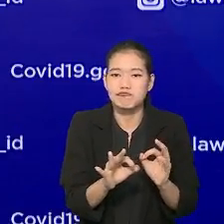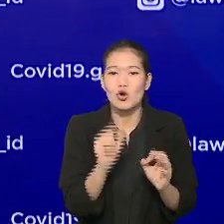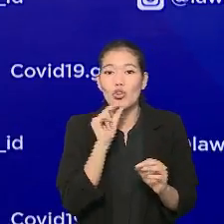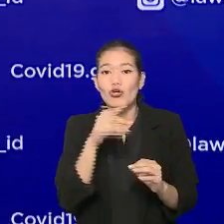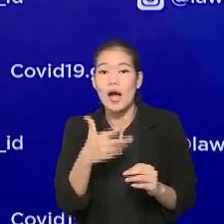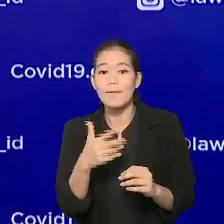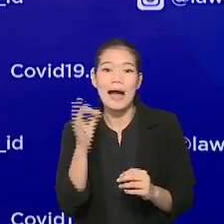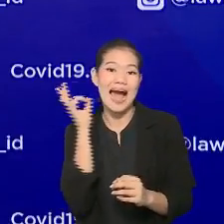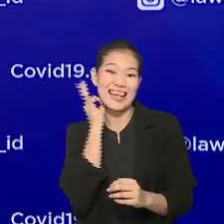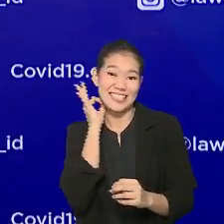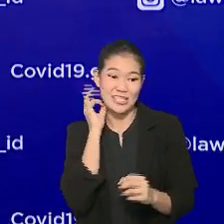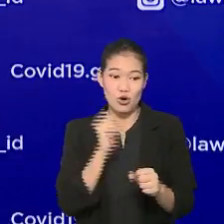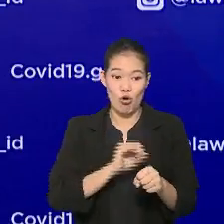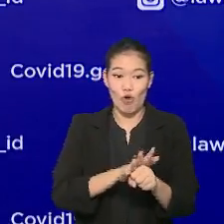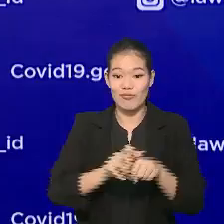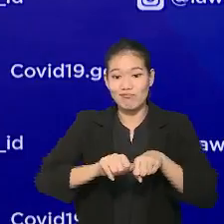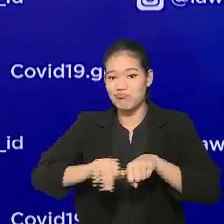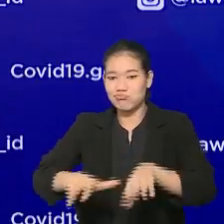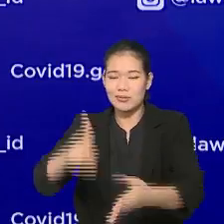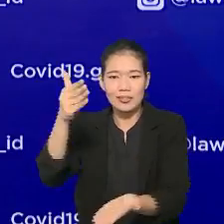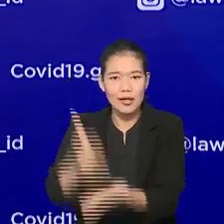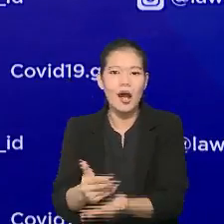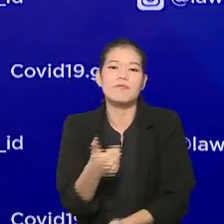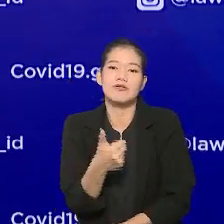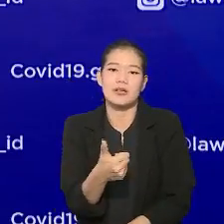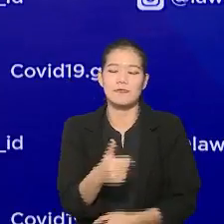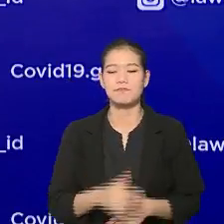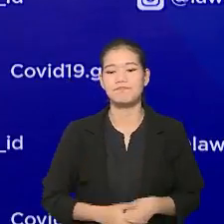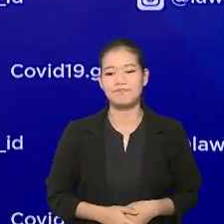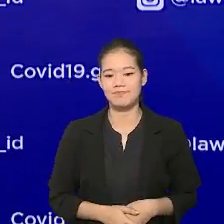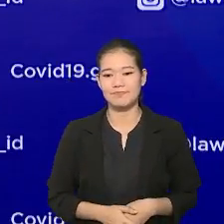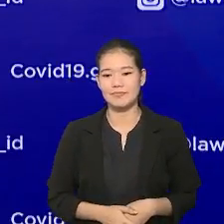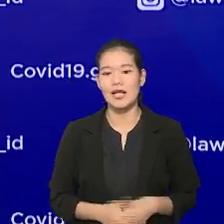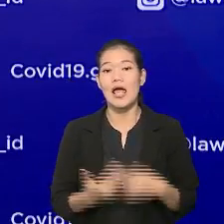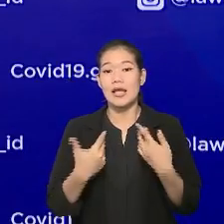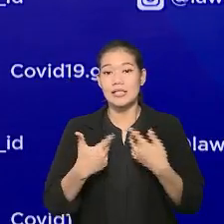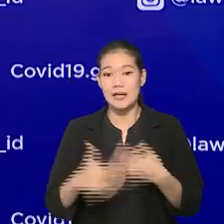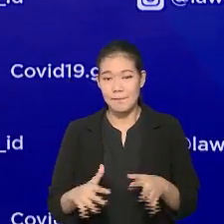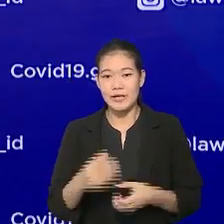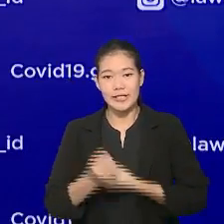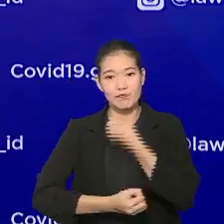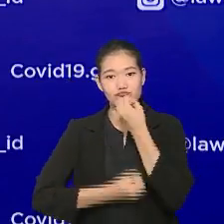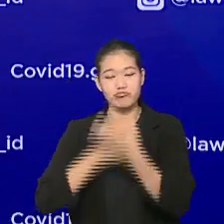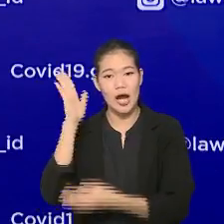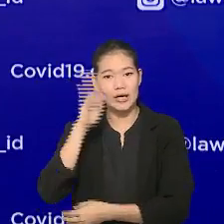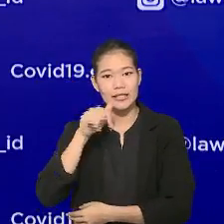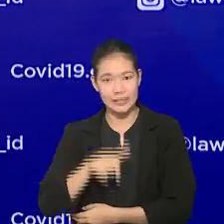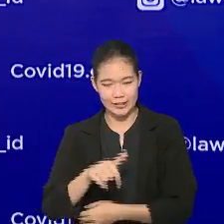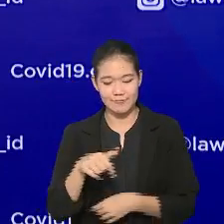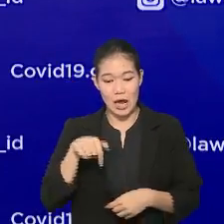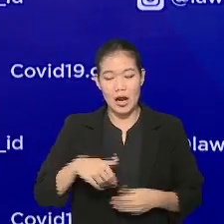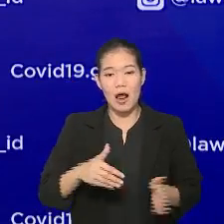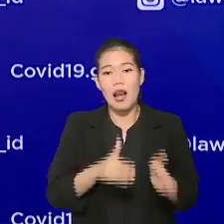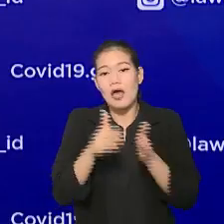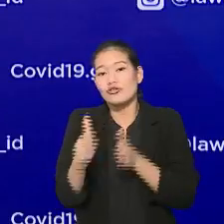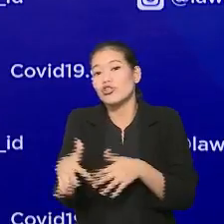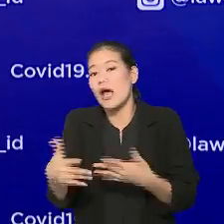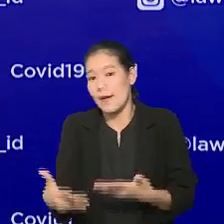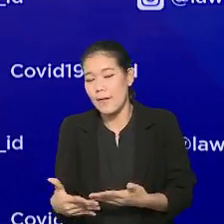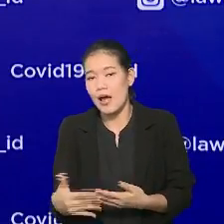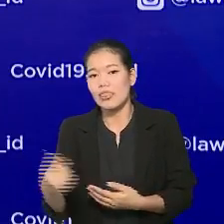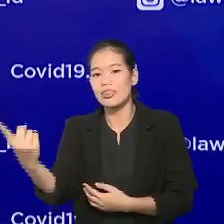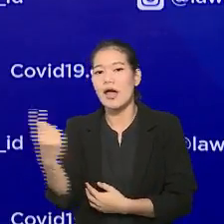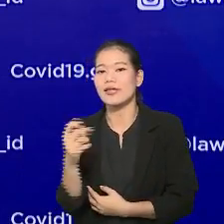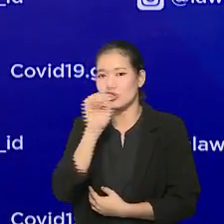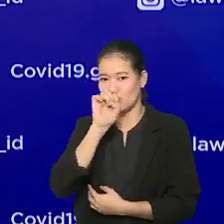menekan peluang penularan virus COVID-19. Demikian konferensi pers pada hari ini. Saya lanjutkan dengan sesi